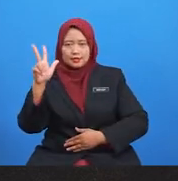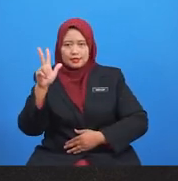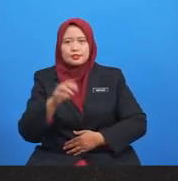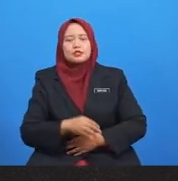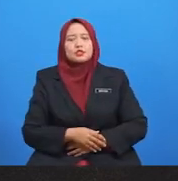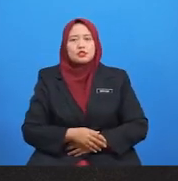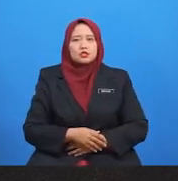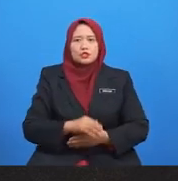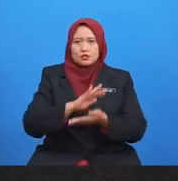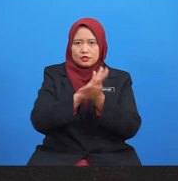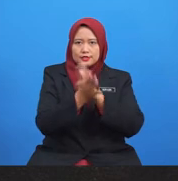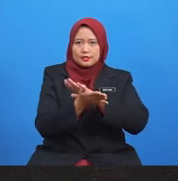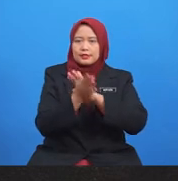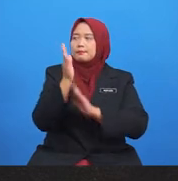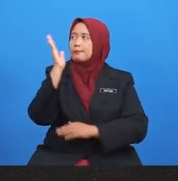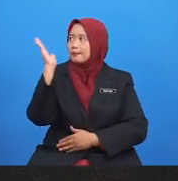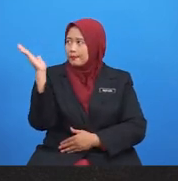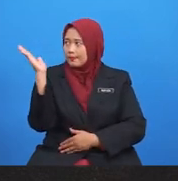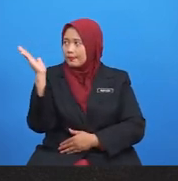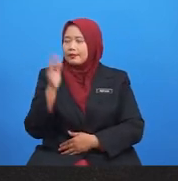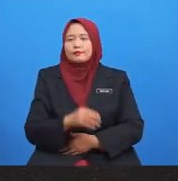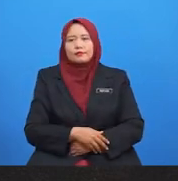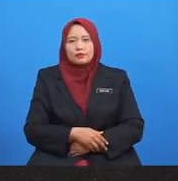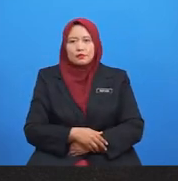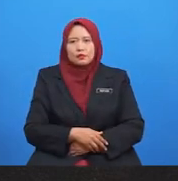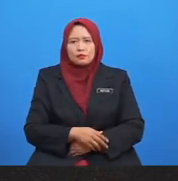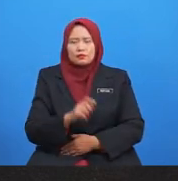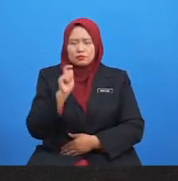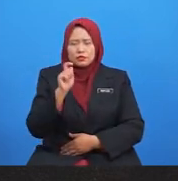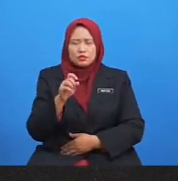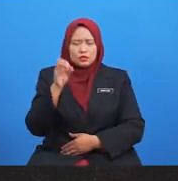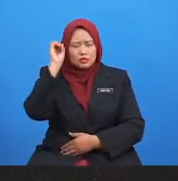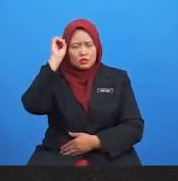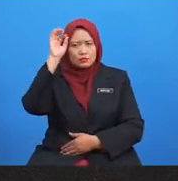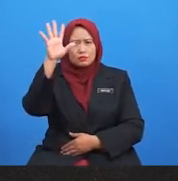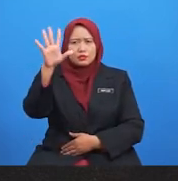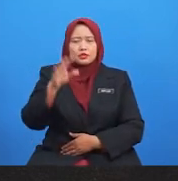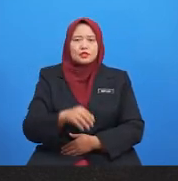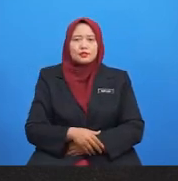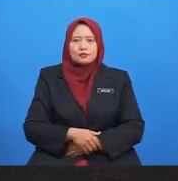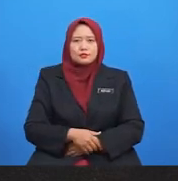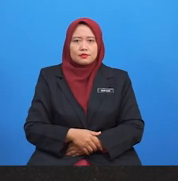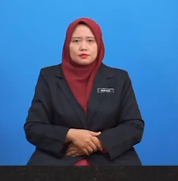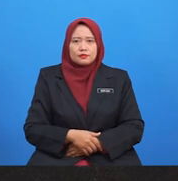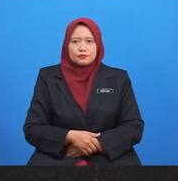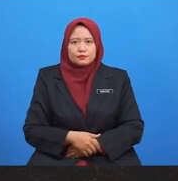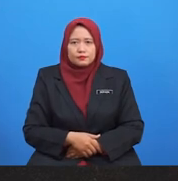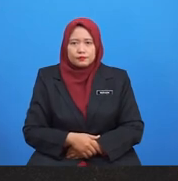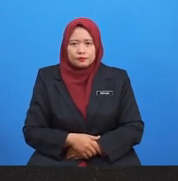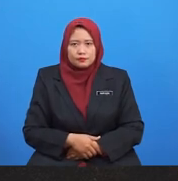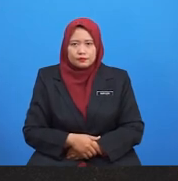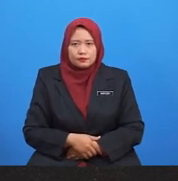padu. Maka, ia akan jadi seperti ini. Kita perlu kembangkan